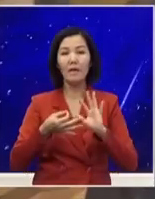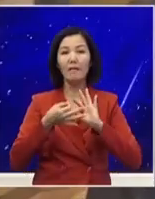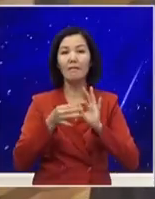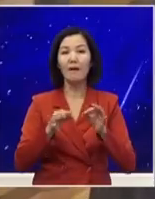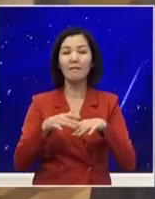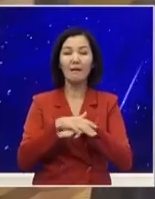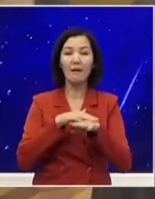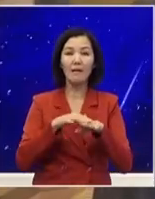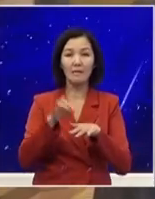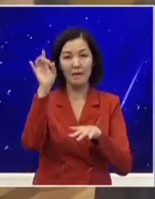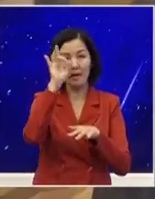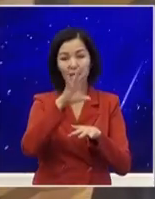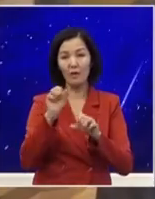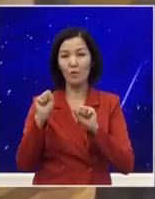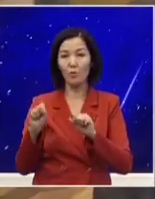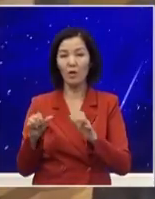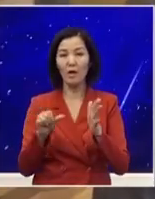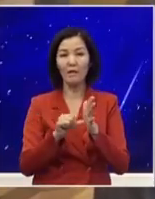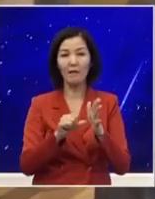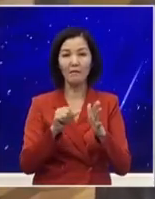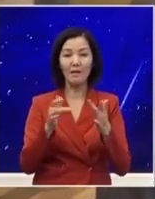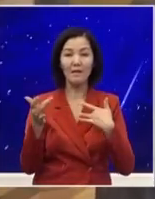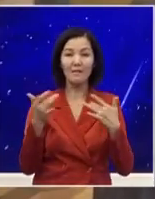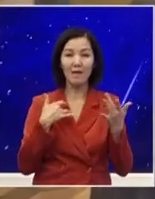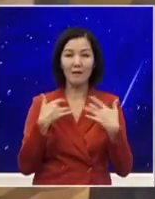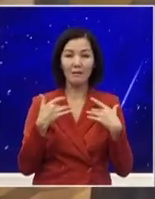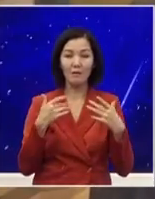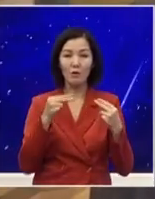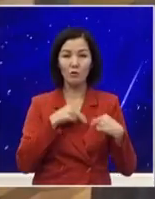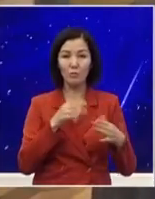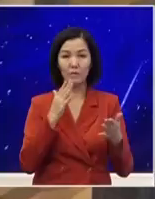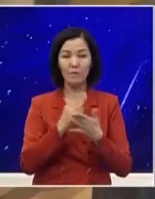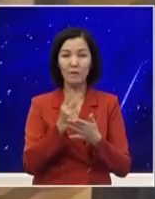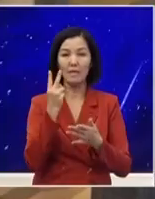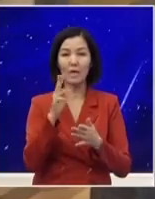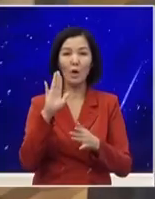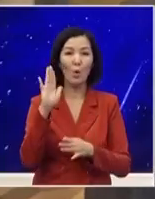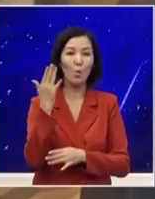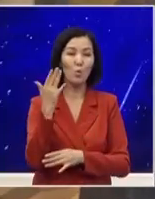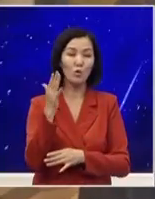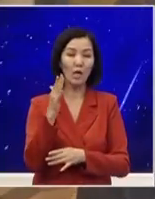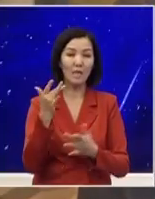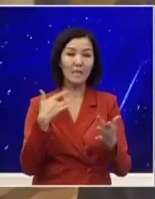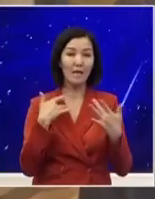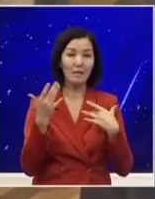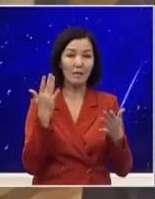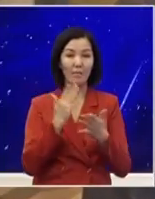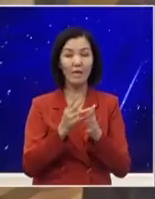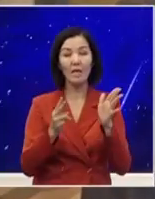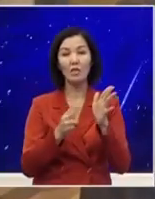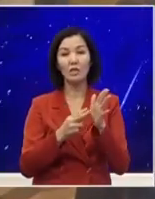атағын қорғаған 6 театр жұмыс істеп жатыр. Және де 2 қуыршақ театр жұмыс істеп жатыр. Ал